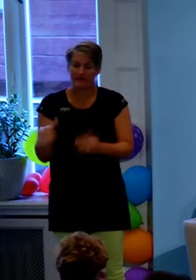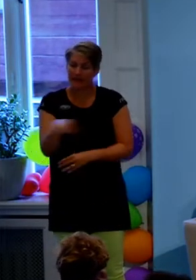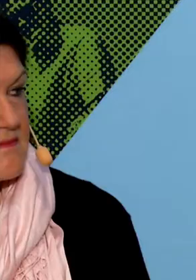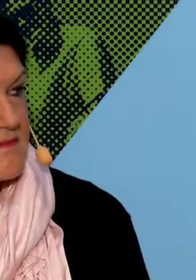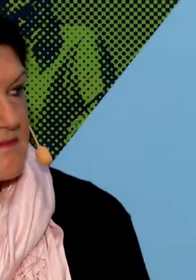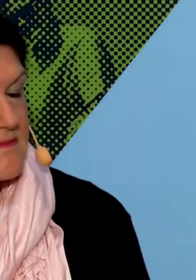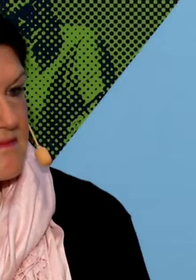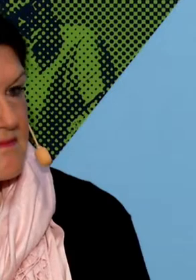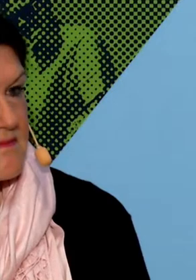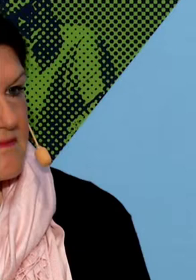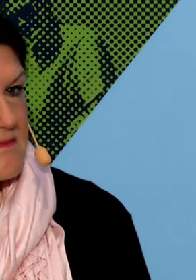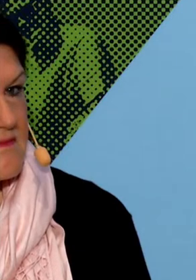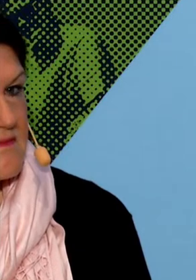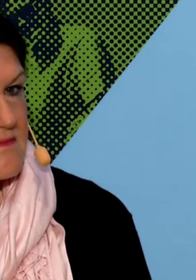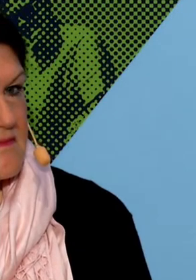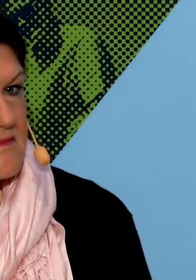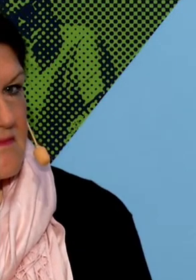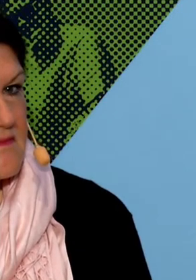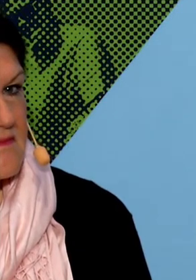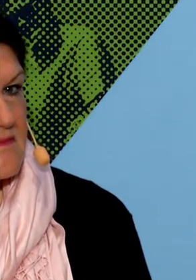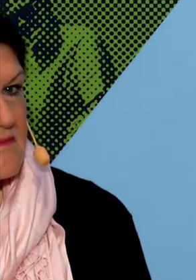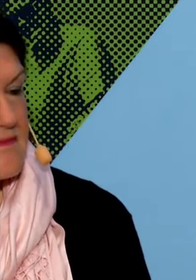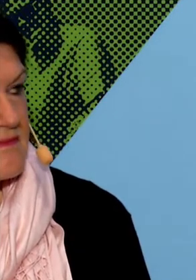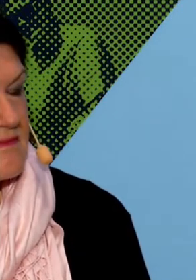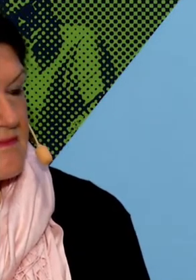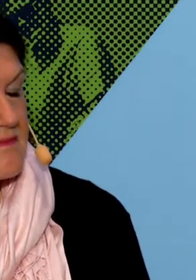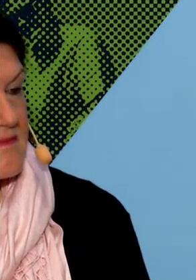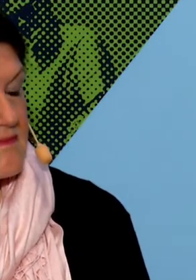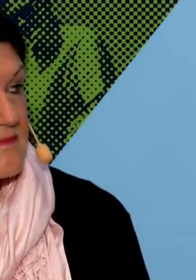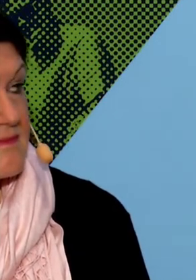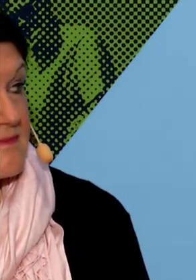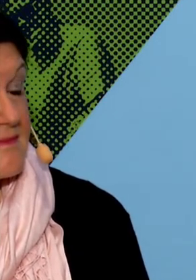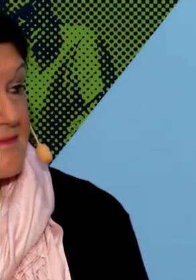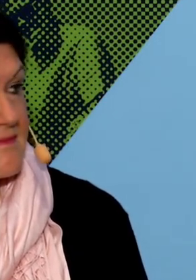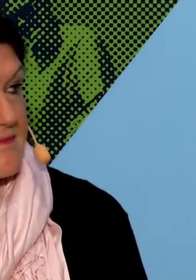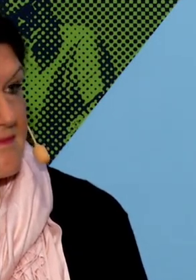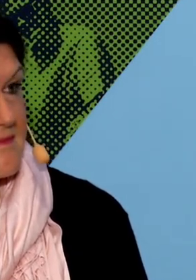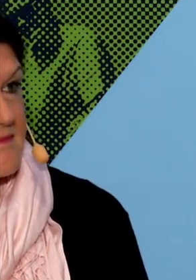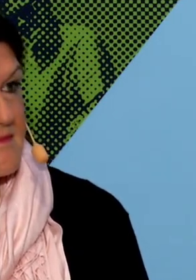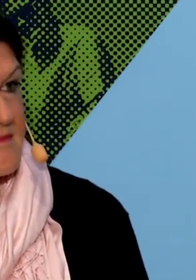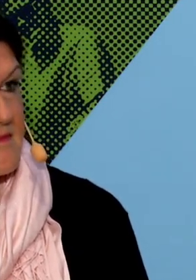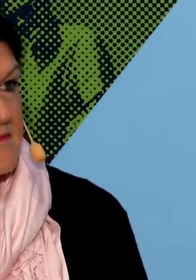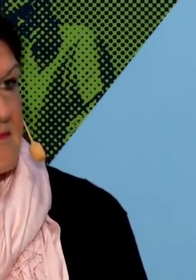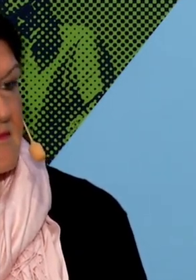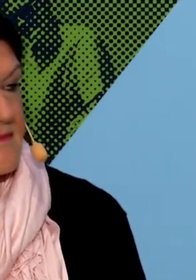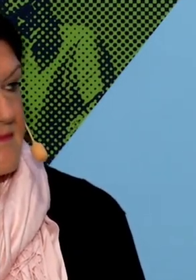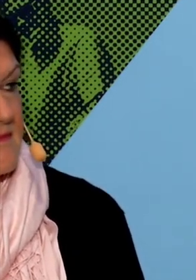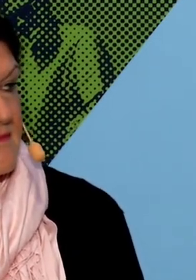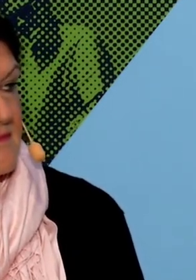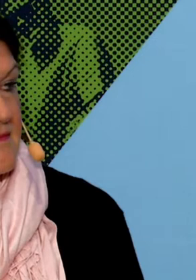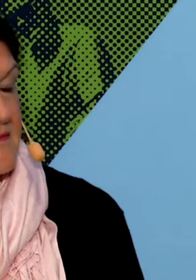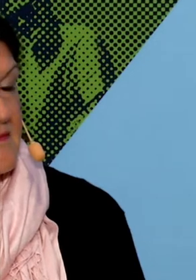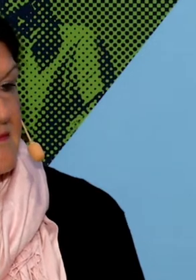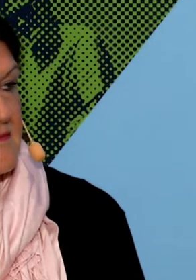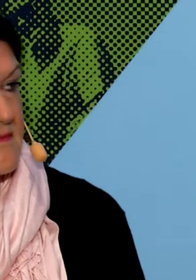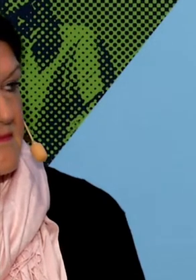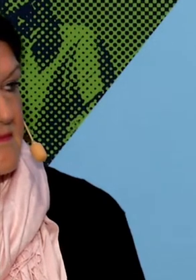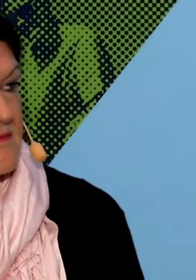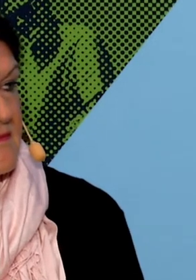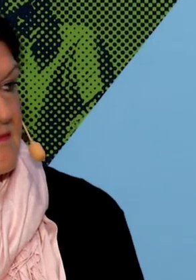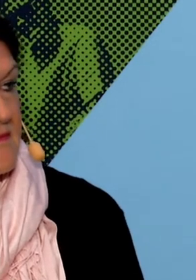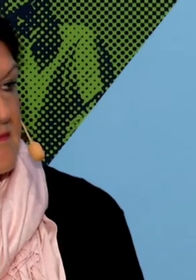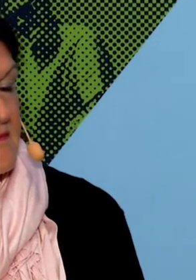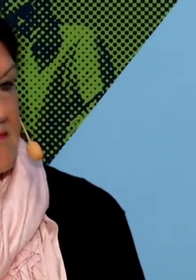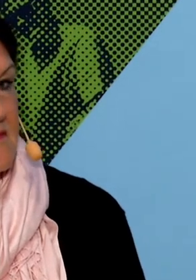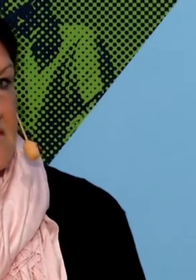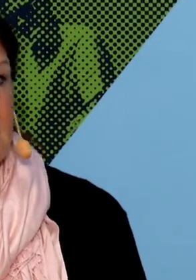vi behöver hantera det också. Det finns de som vill. Alltså, önskan är ju att man redan från tidig förskola, tänker jag, får med sig att